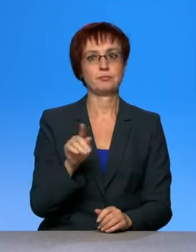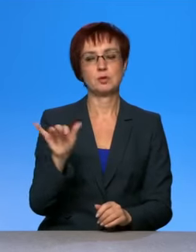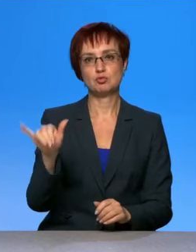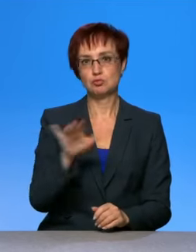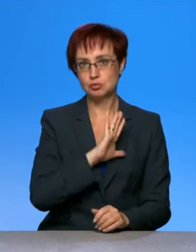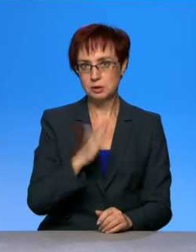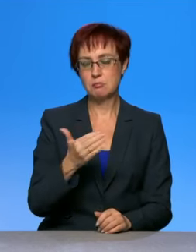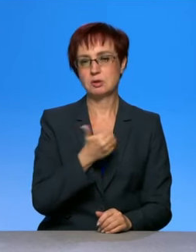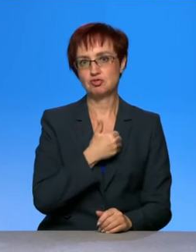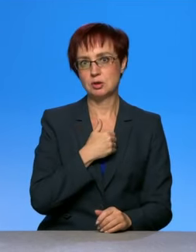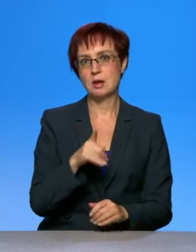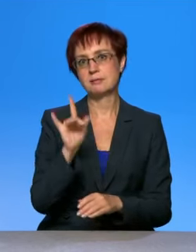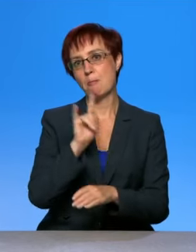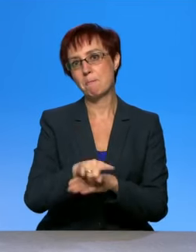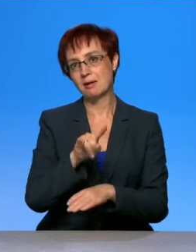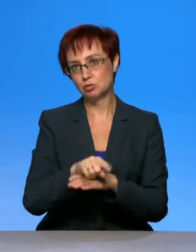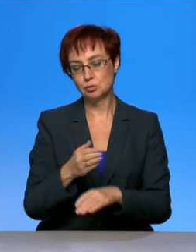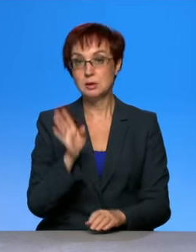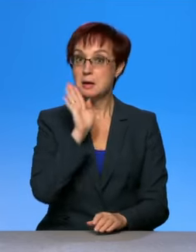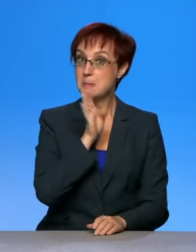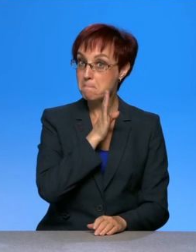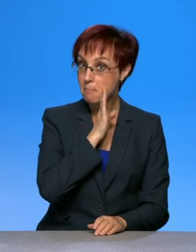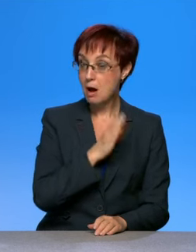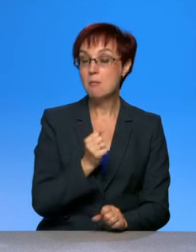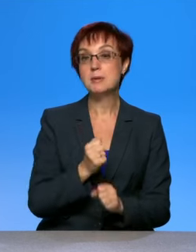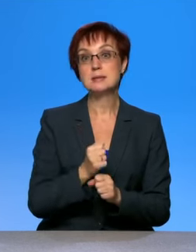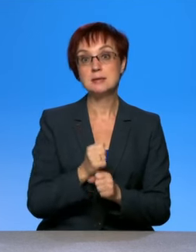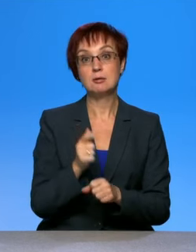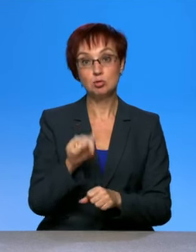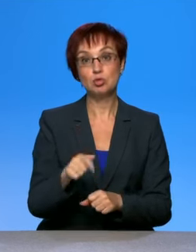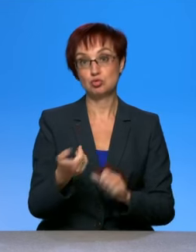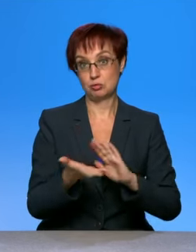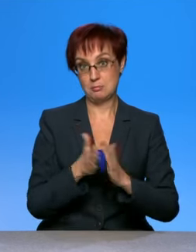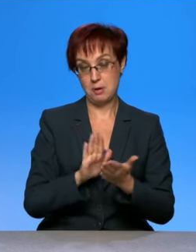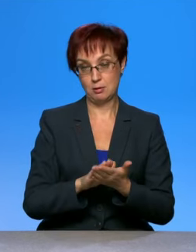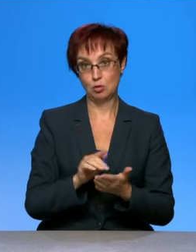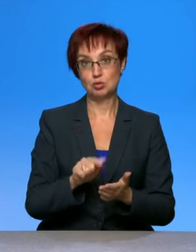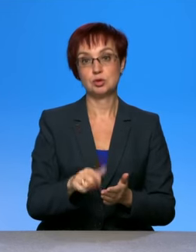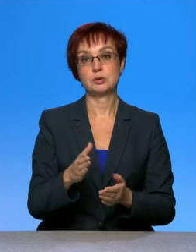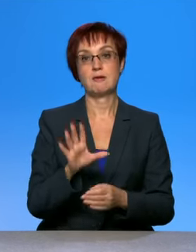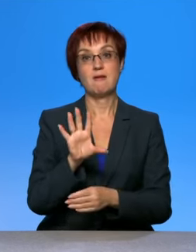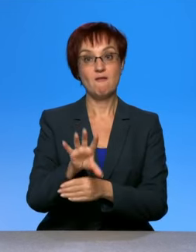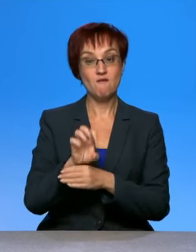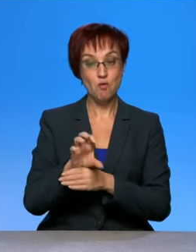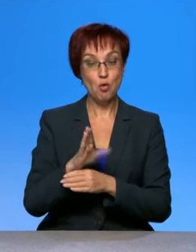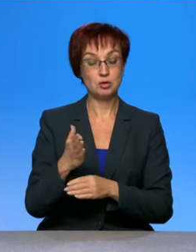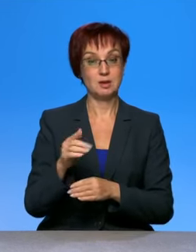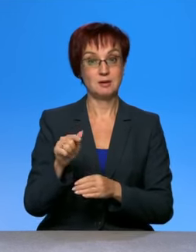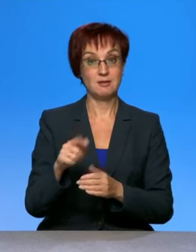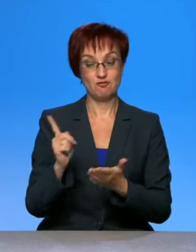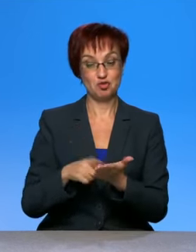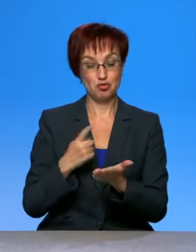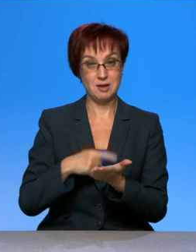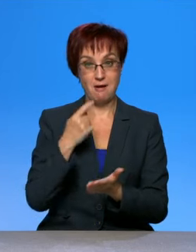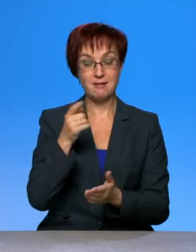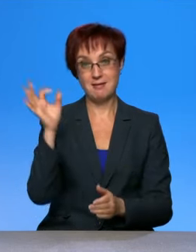не положе был Советский спец хране журнала Штерн такой иллюстрированный вырвала фотографию бранта и сла мне я его увидел и на меня тоже